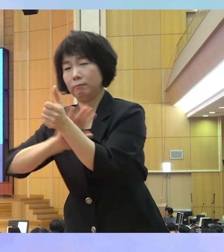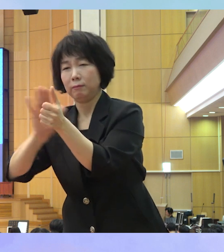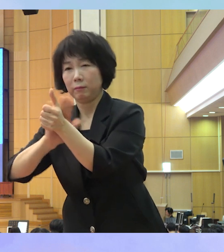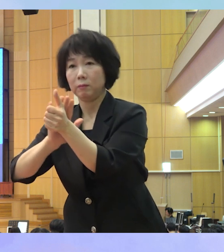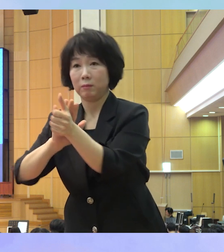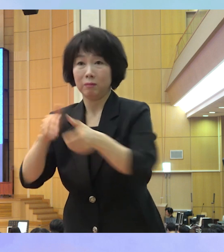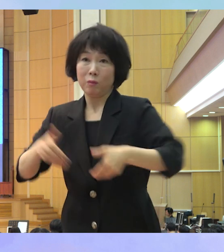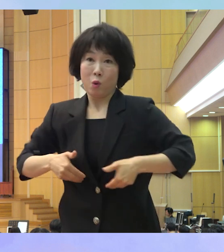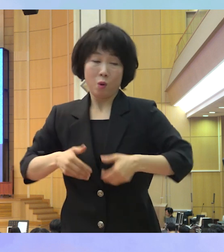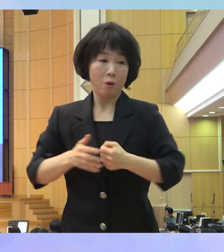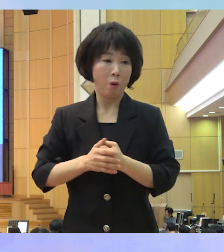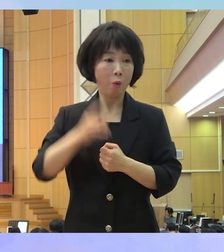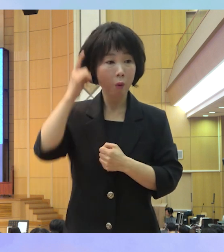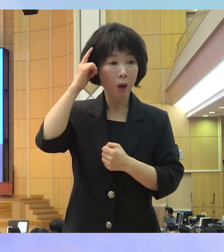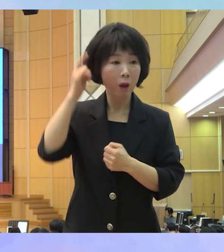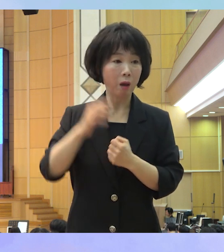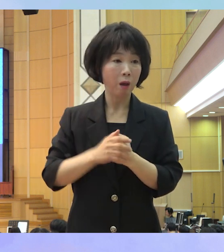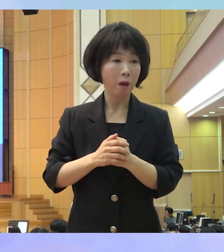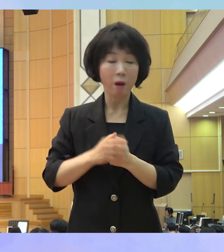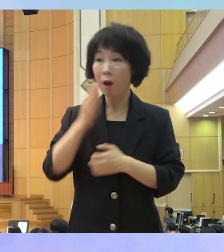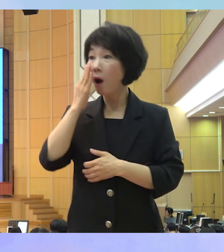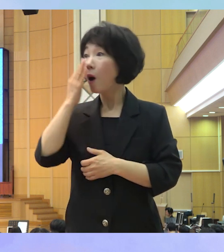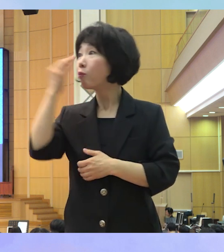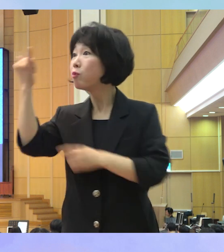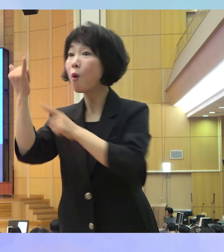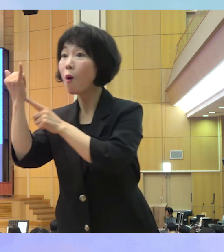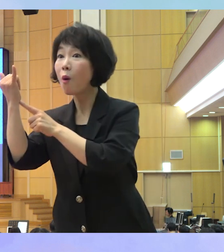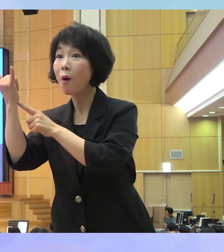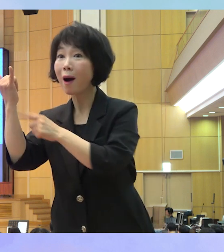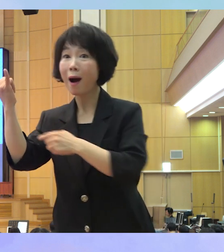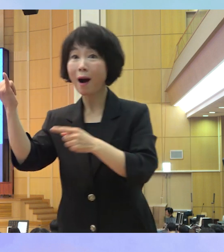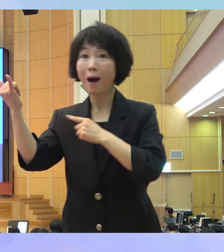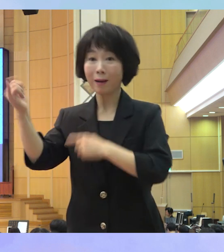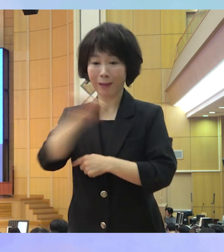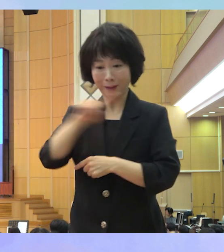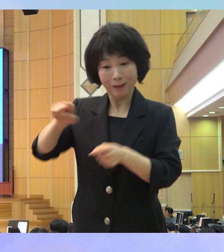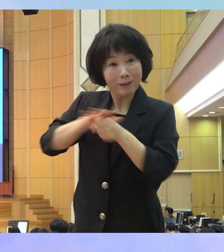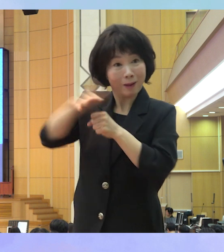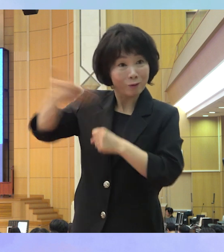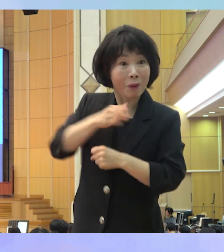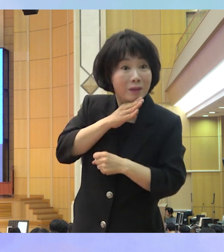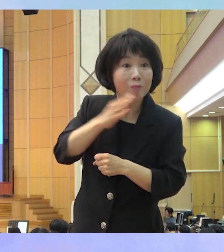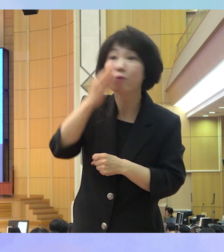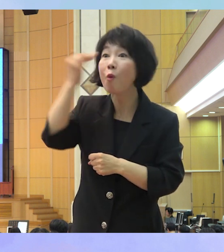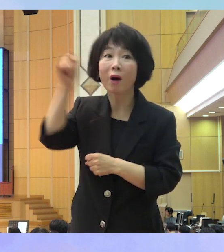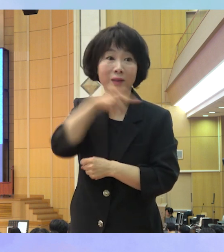뭐냐면 부모님만큼 이 세상에서 나를 사랑하는 분이 있어요, 없어요?